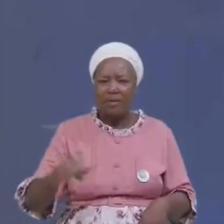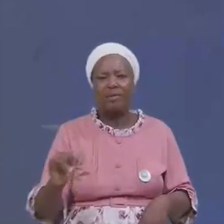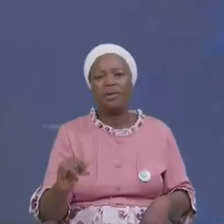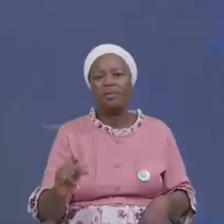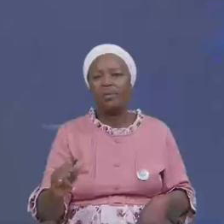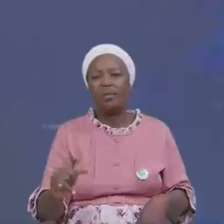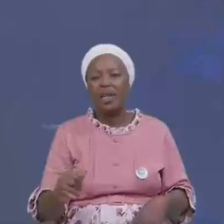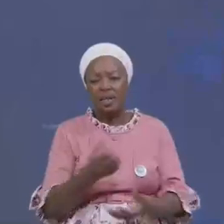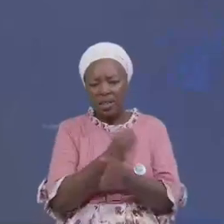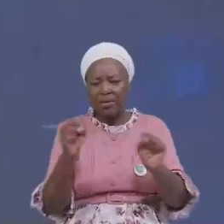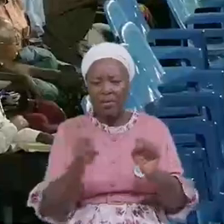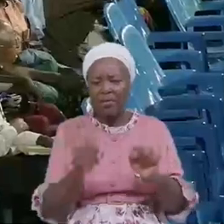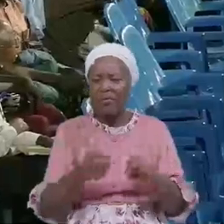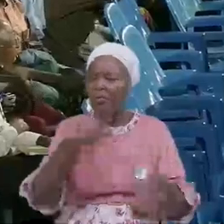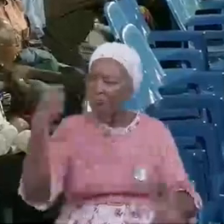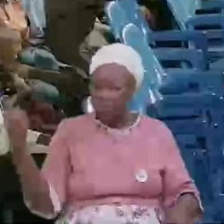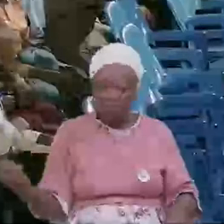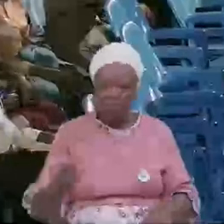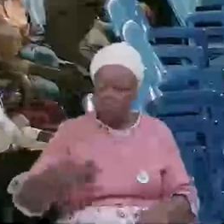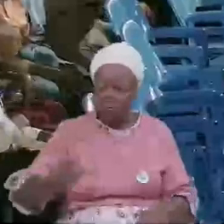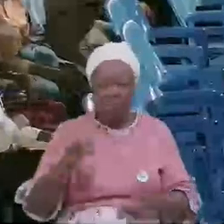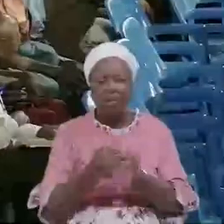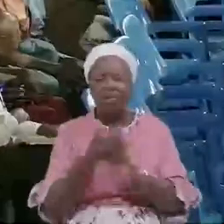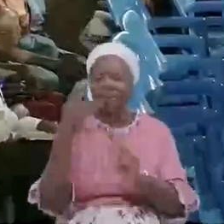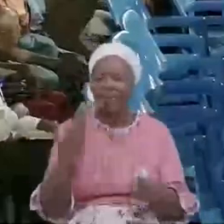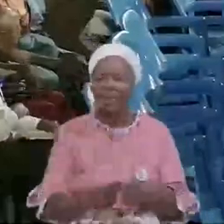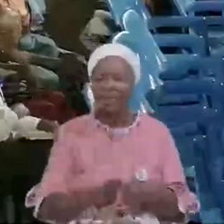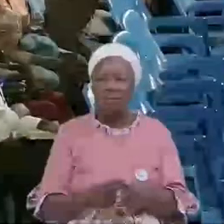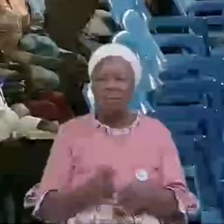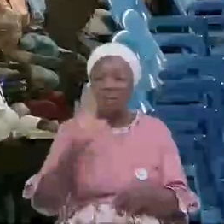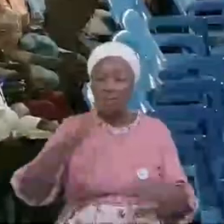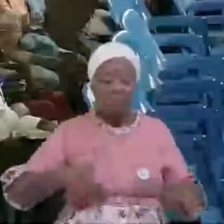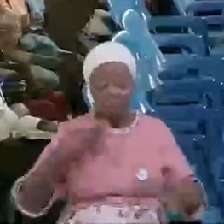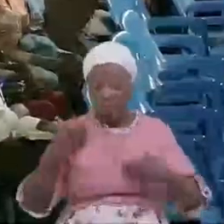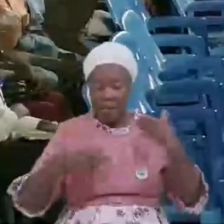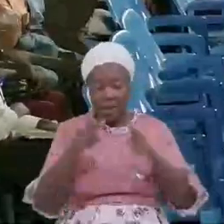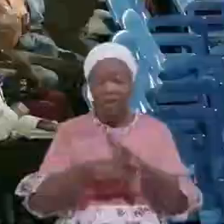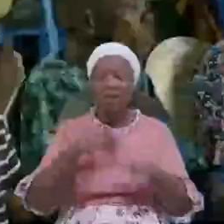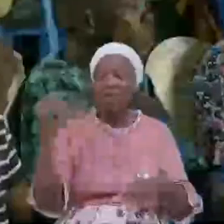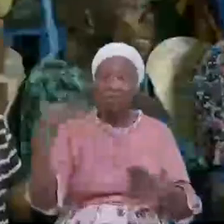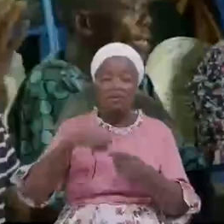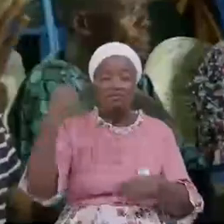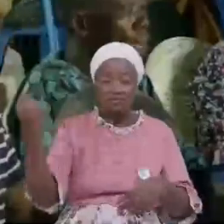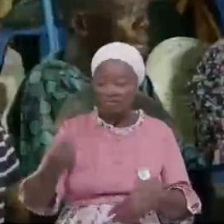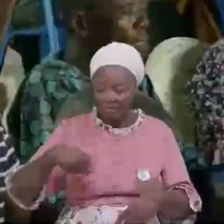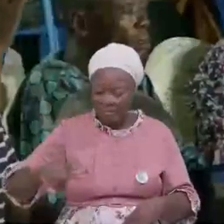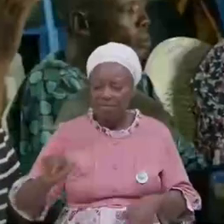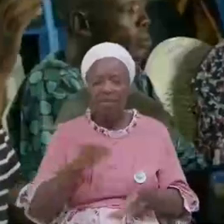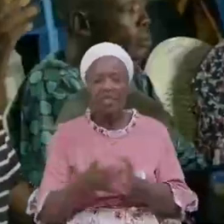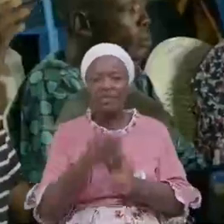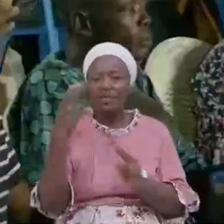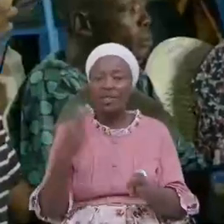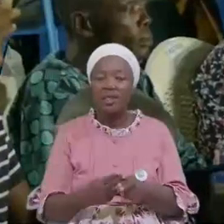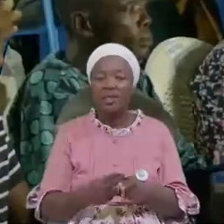pour toujours et toujours. Ton bonheur pour toujours et toujours.